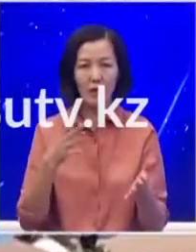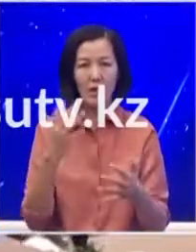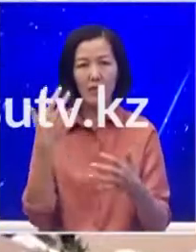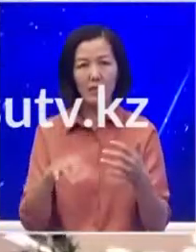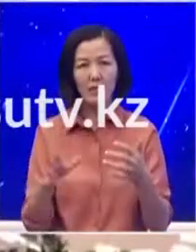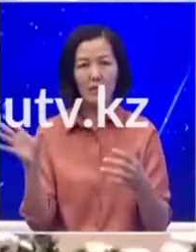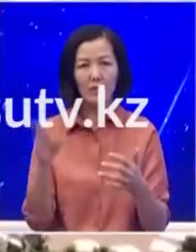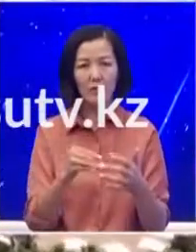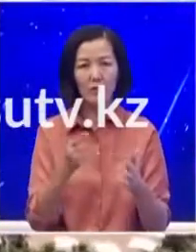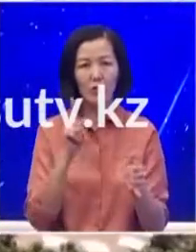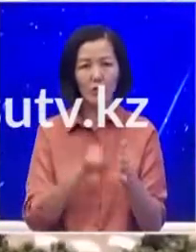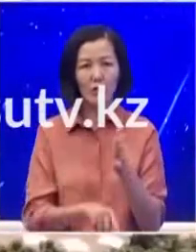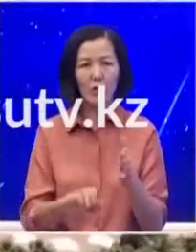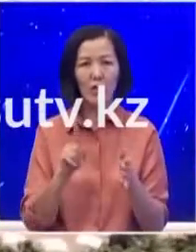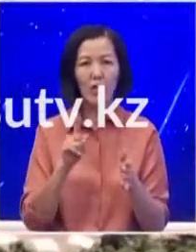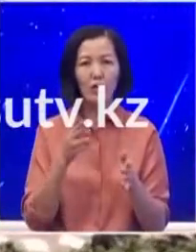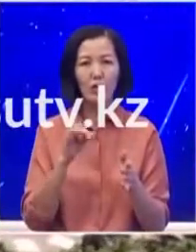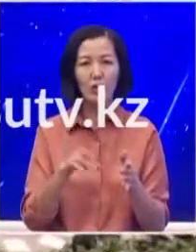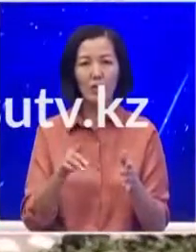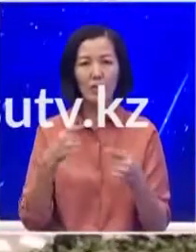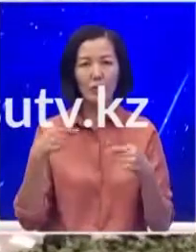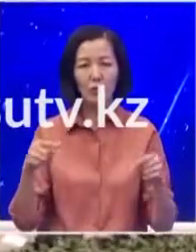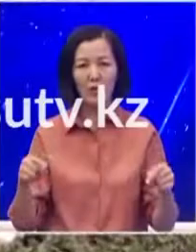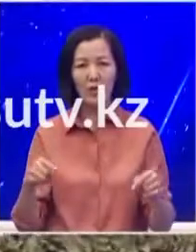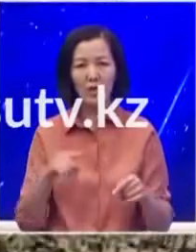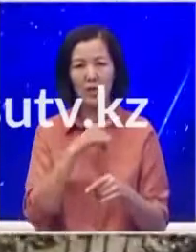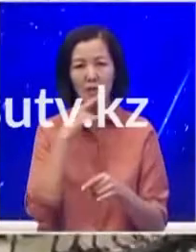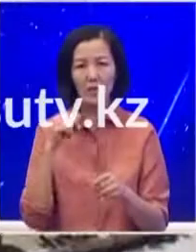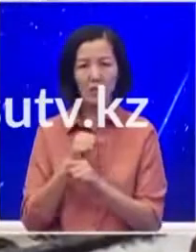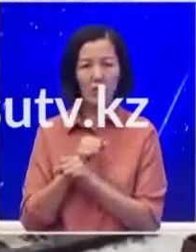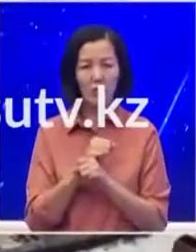они все еще дешевле, чем отдых на российских курортах.